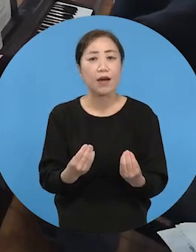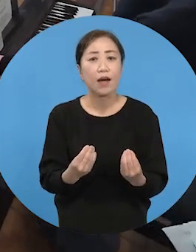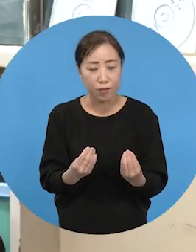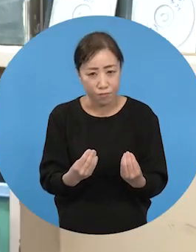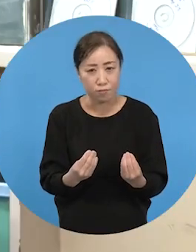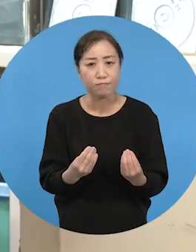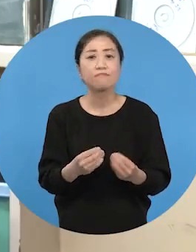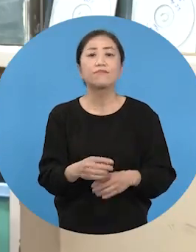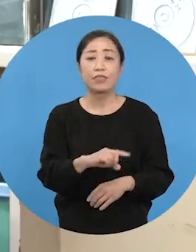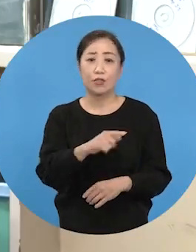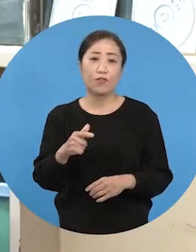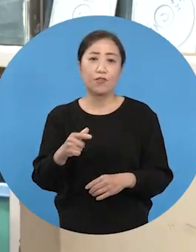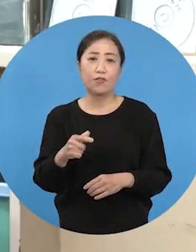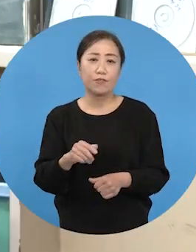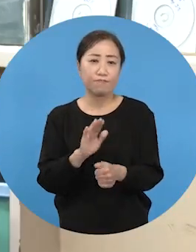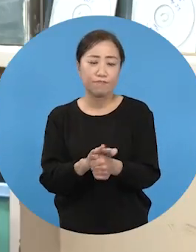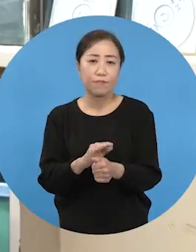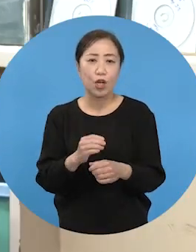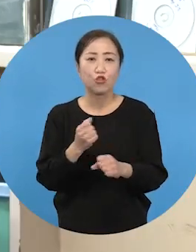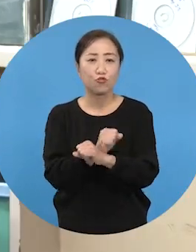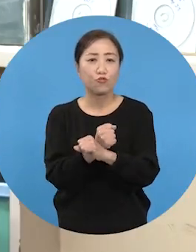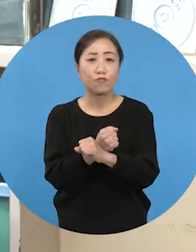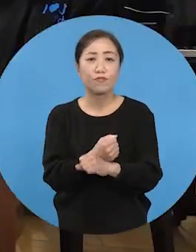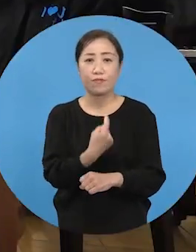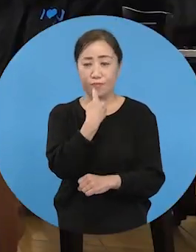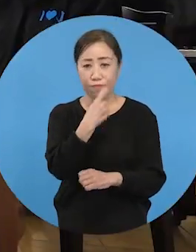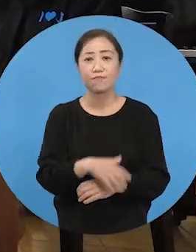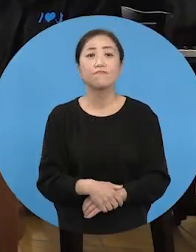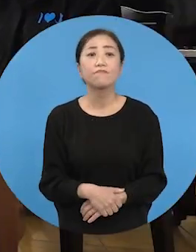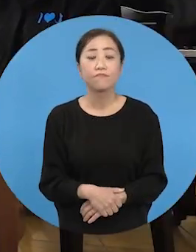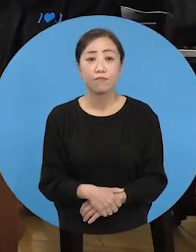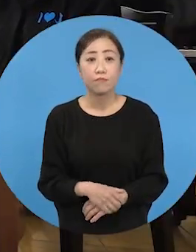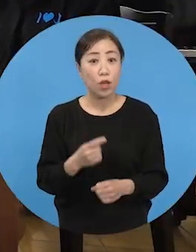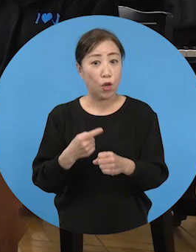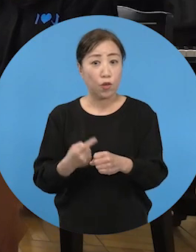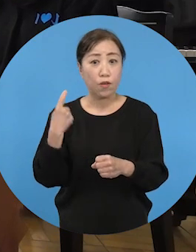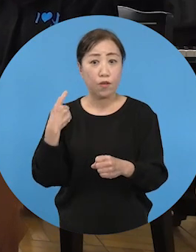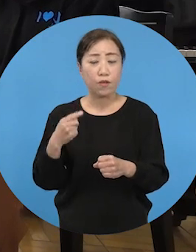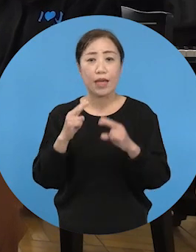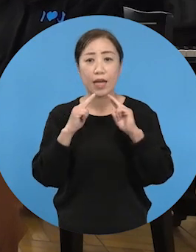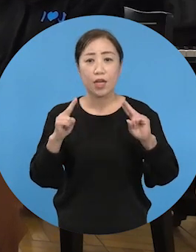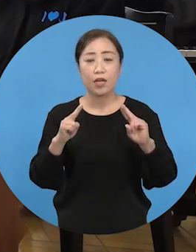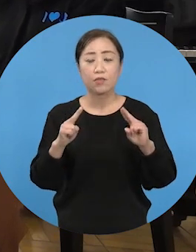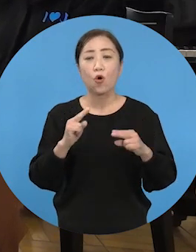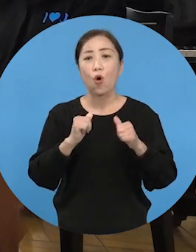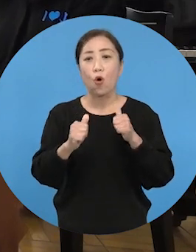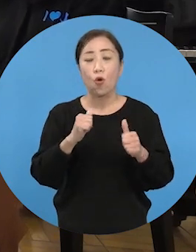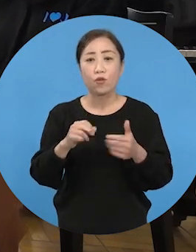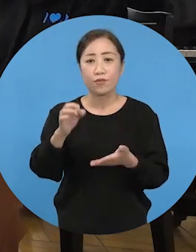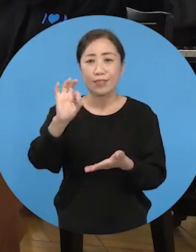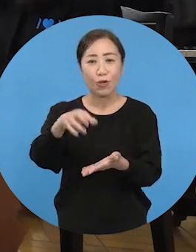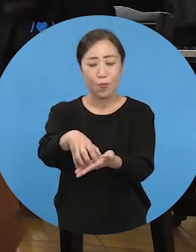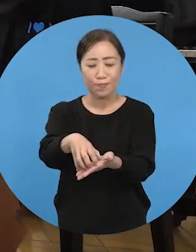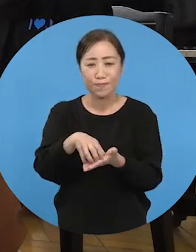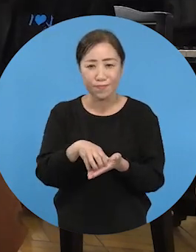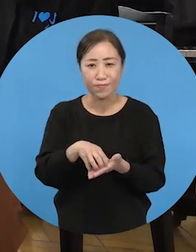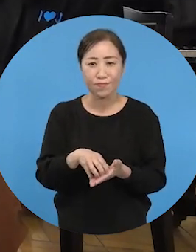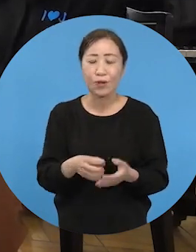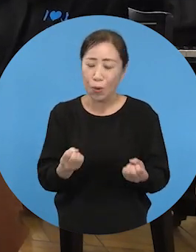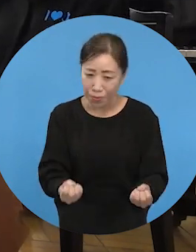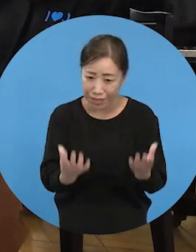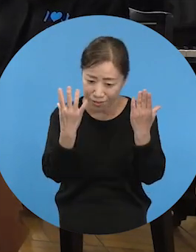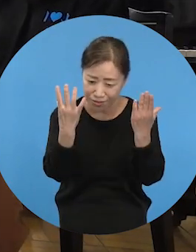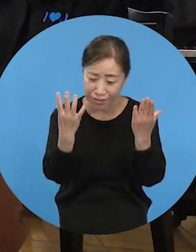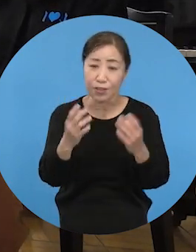か、いろいろあちこち改造してます。 昨年合唱コンクール金賞ということですけれども、おめでとうございます。 ありがとうござい